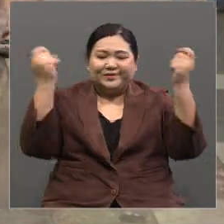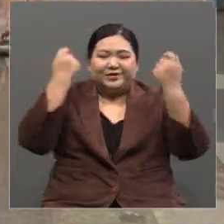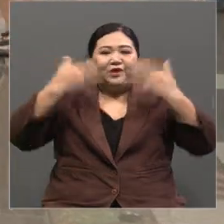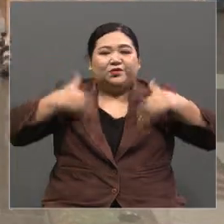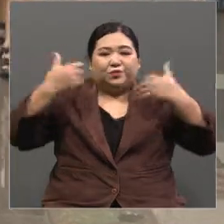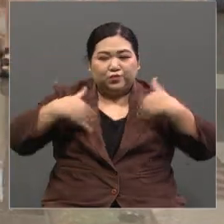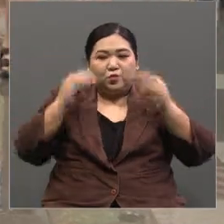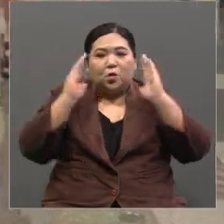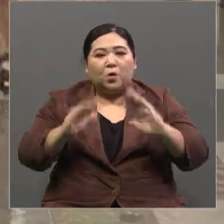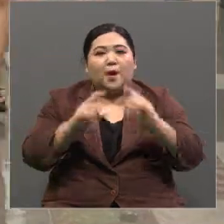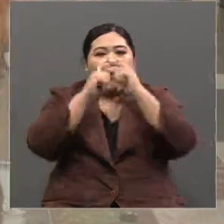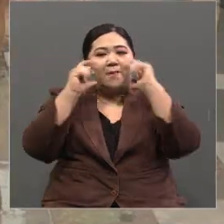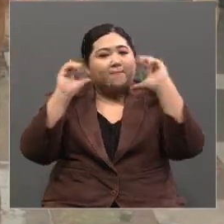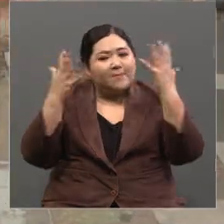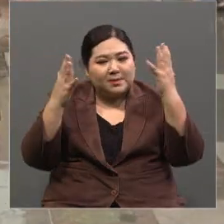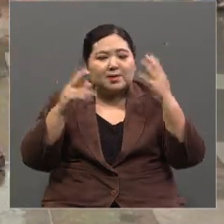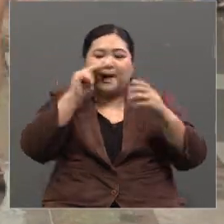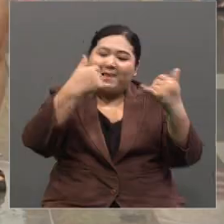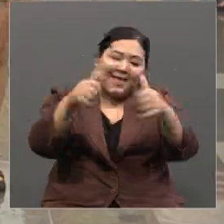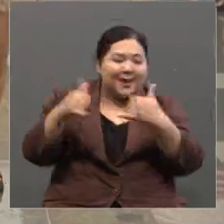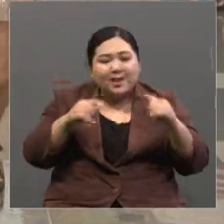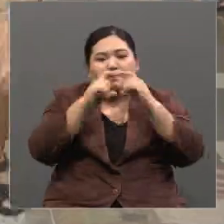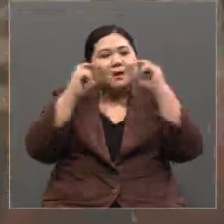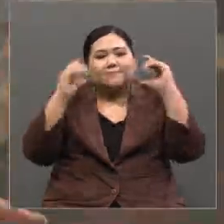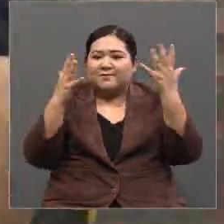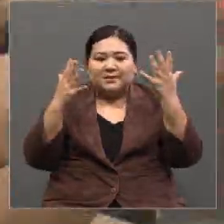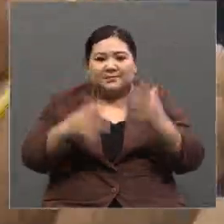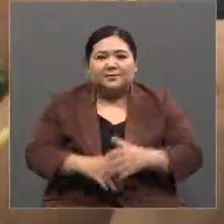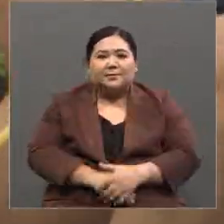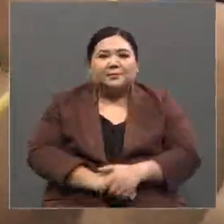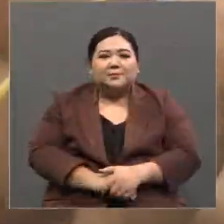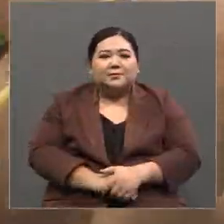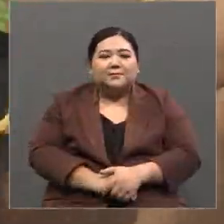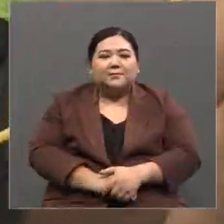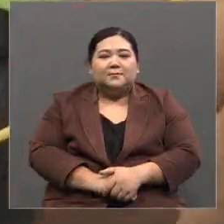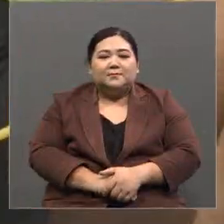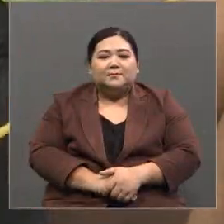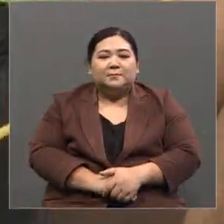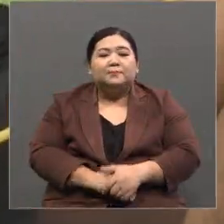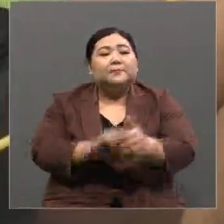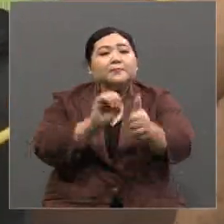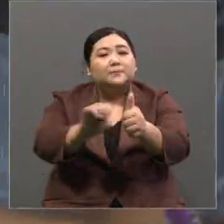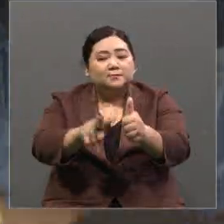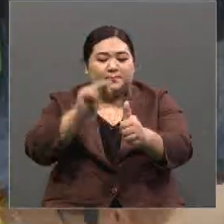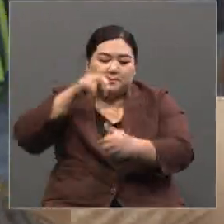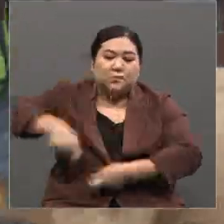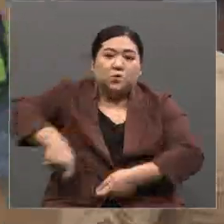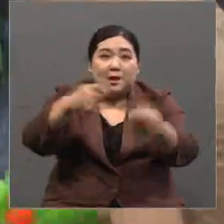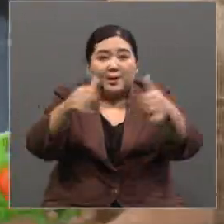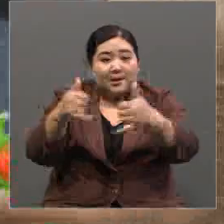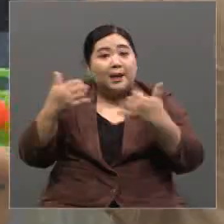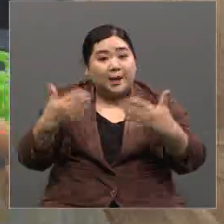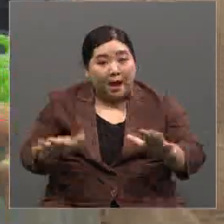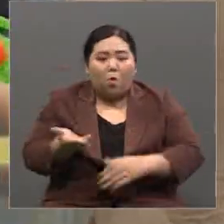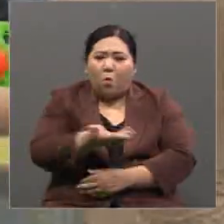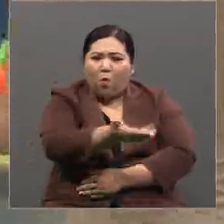ขแล้วคนก็ไม่ใส่แมสเวลาเล่นน้ำสงกรานต์ด้วยนะครับมีคำแนะนำสำหรับ ช่วงของหลังสงกรานต์แบบนี้ขอให้คน